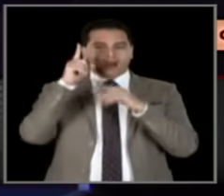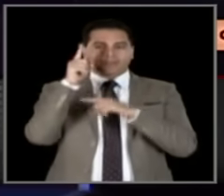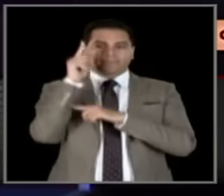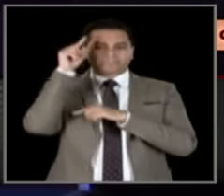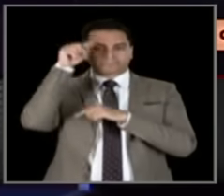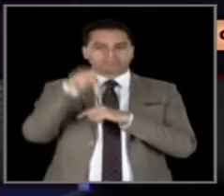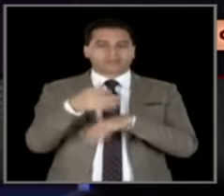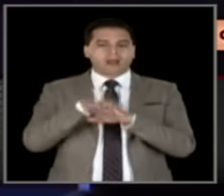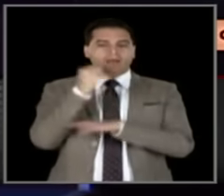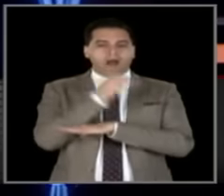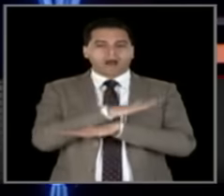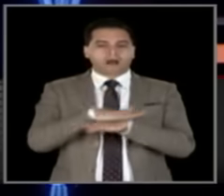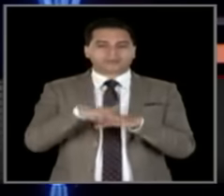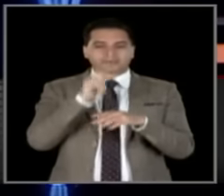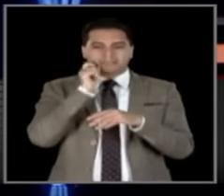1863.